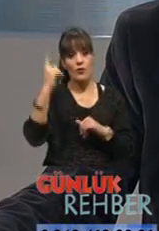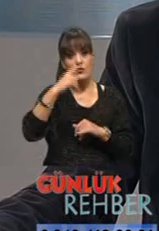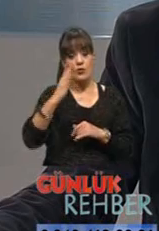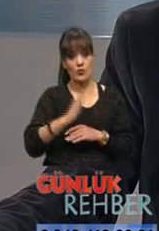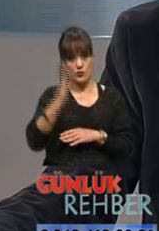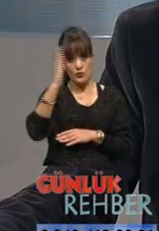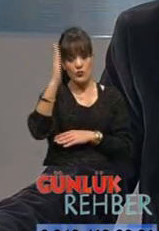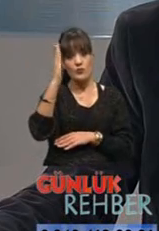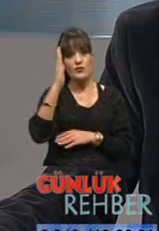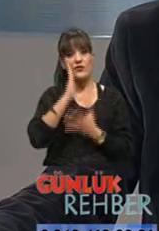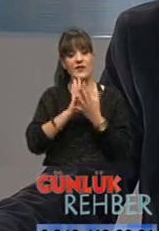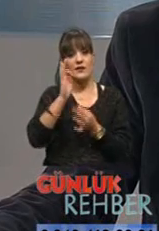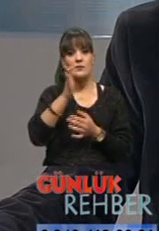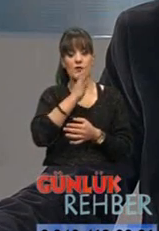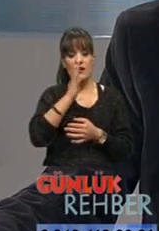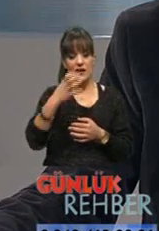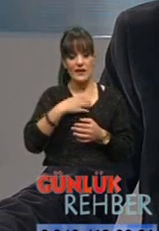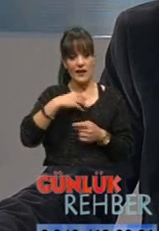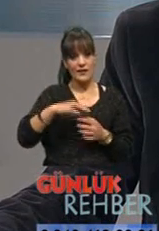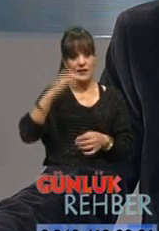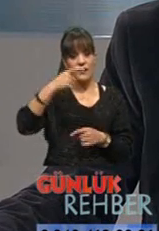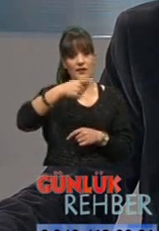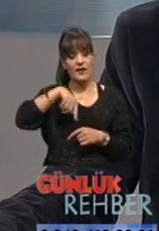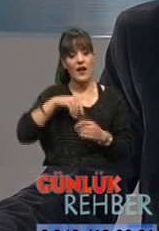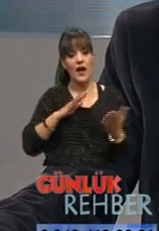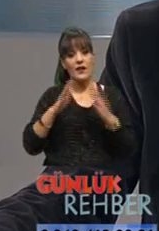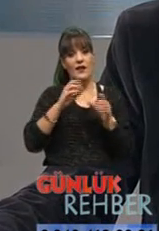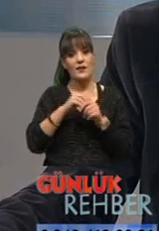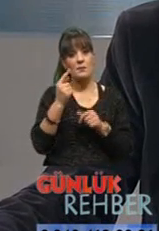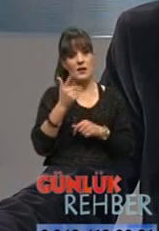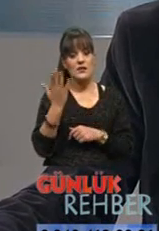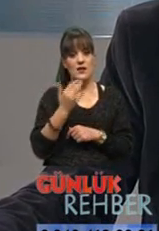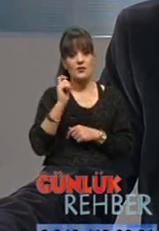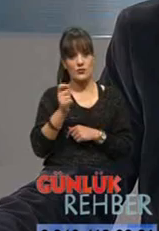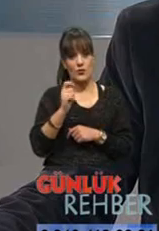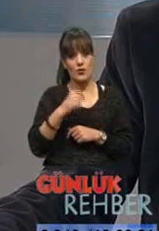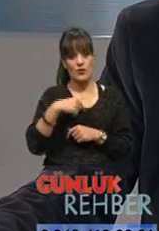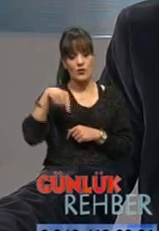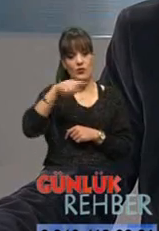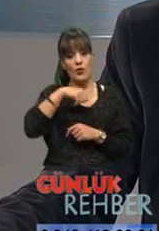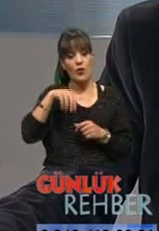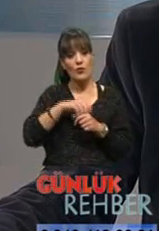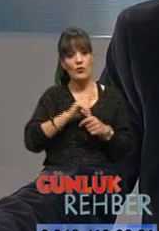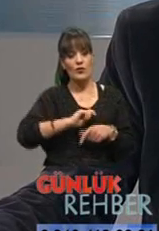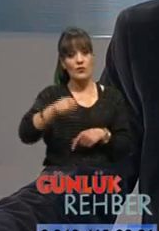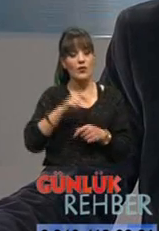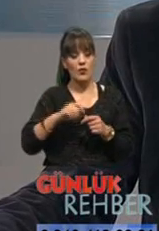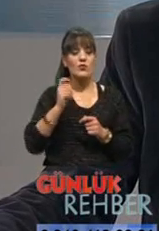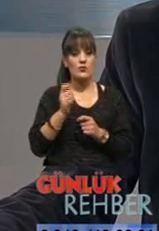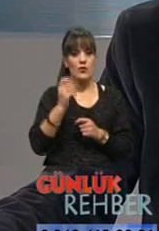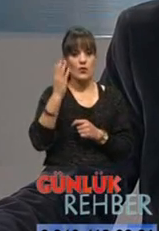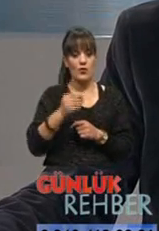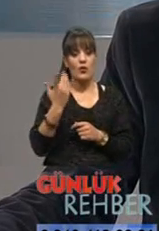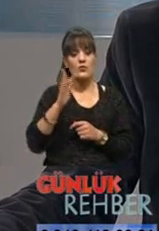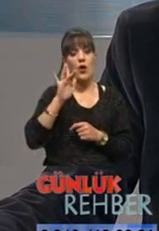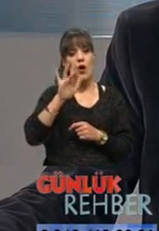boylu kişilerin biliyorsunuz kendi eksenleri etrafında hareket etmeleri biraz daha zor. Eksimiteleri kullanmak da zor. Dolayısıyla